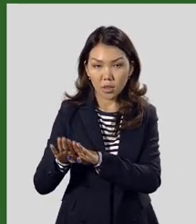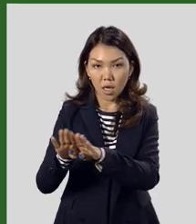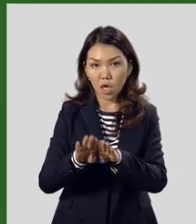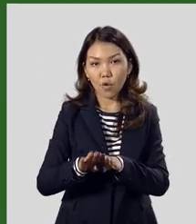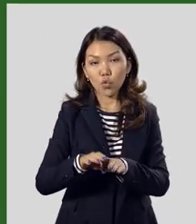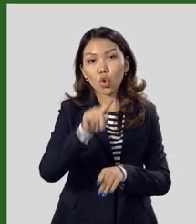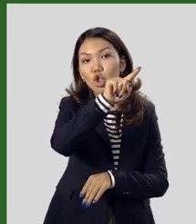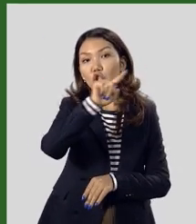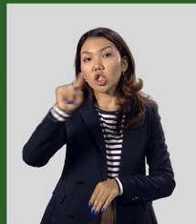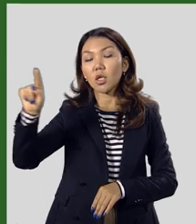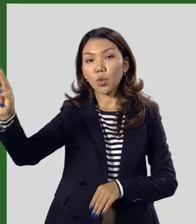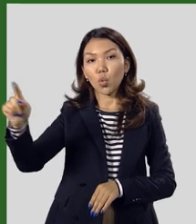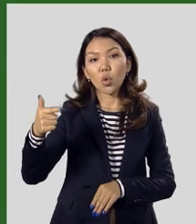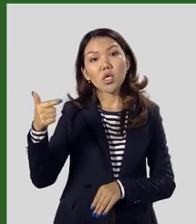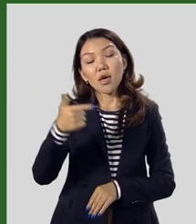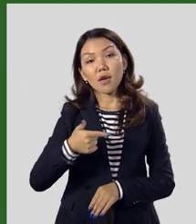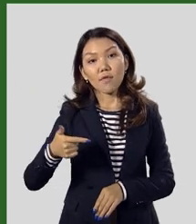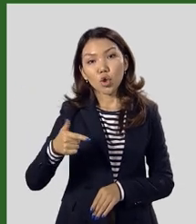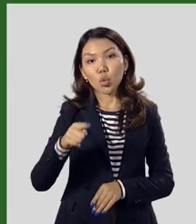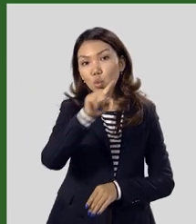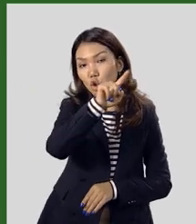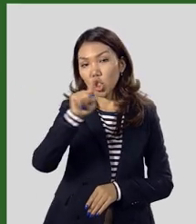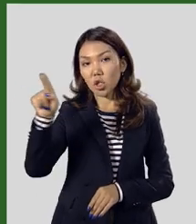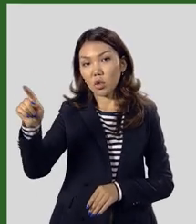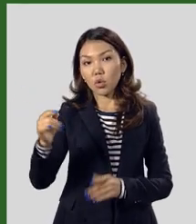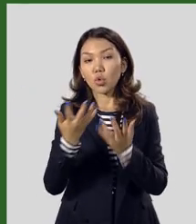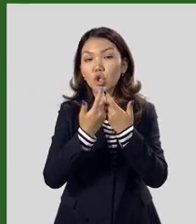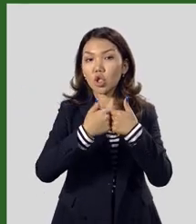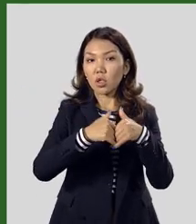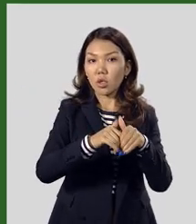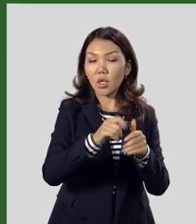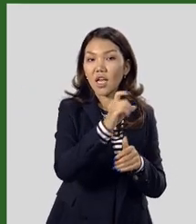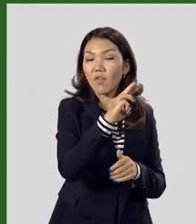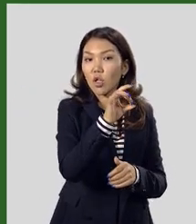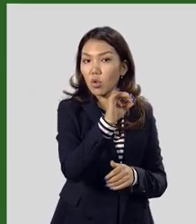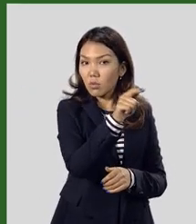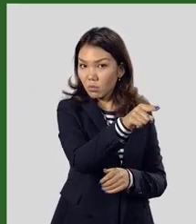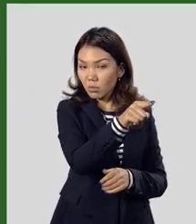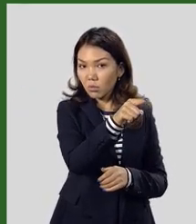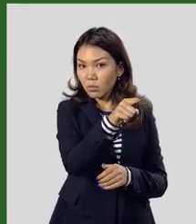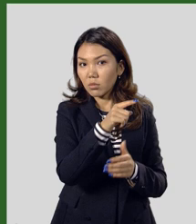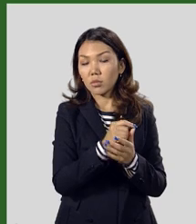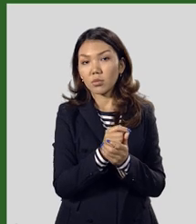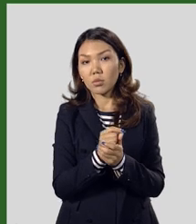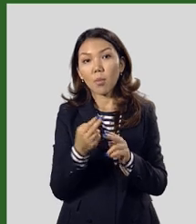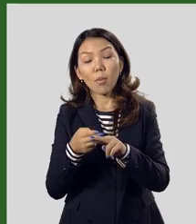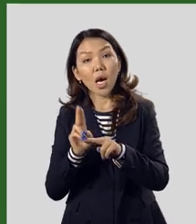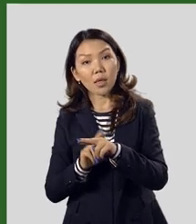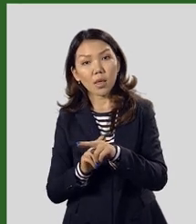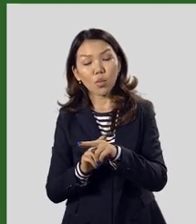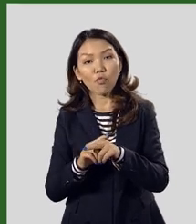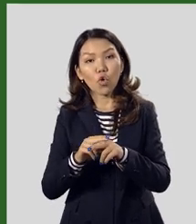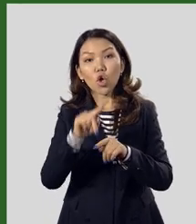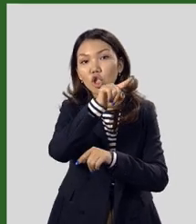широту. Географическую широту отсчитывают от экватора, поэтому его